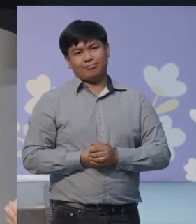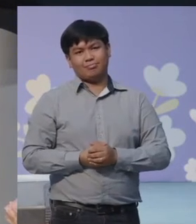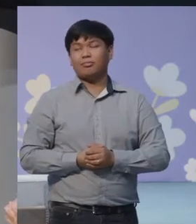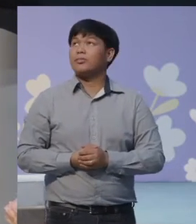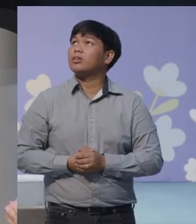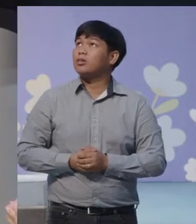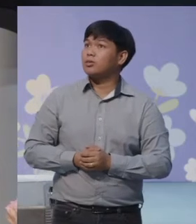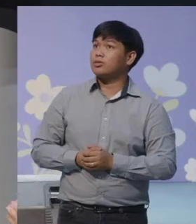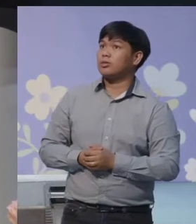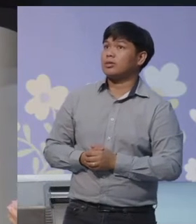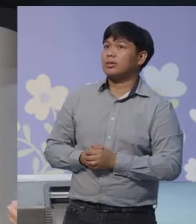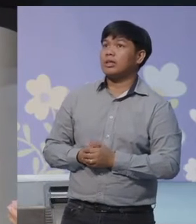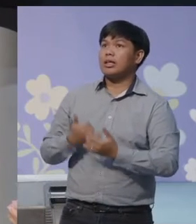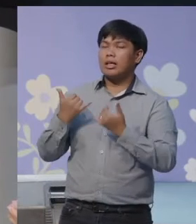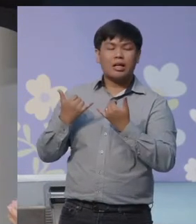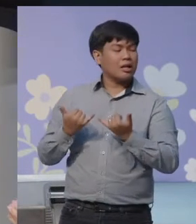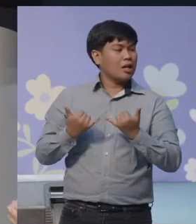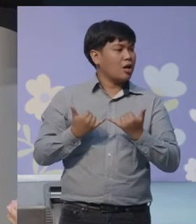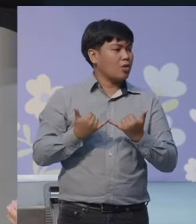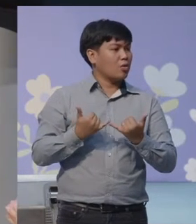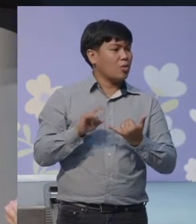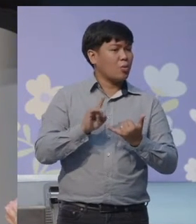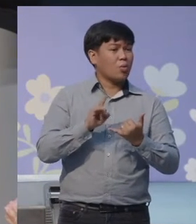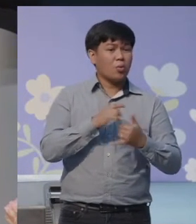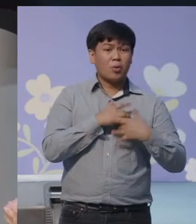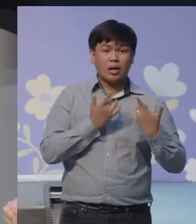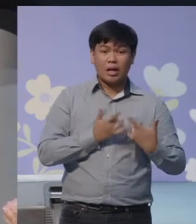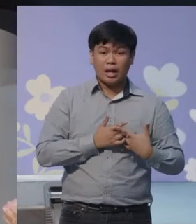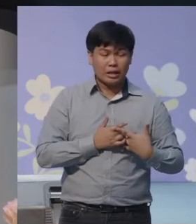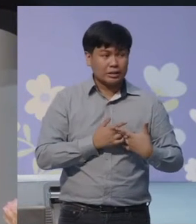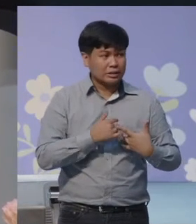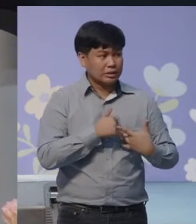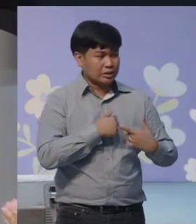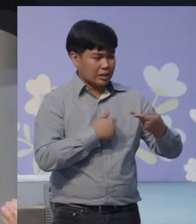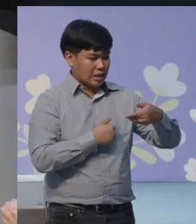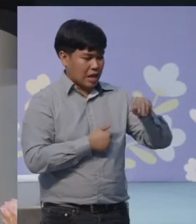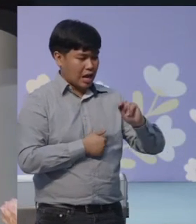Kinukuha ko na lang po kung ano yung nasa damdamin